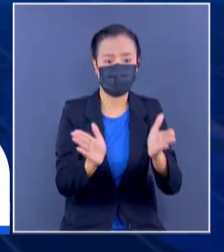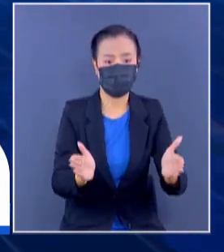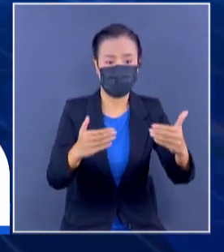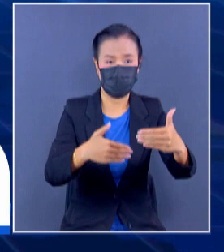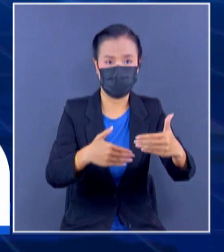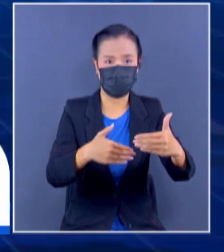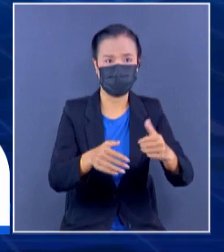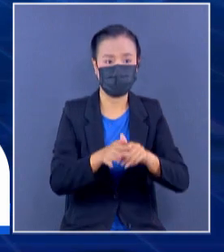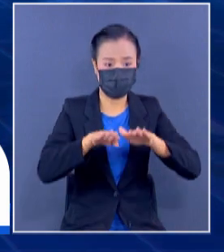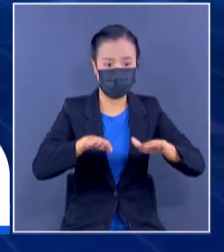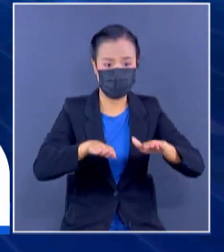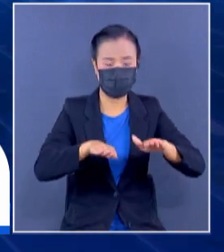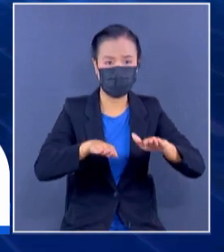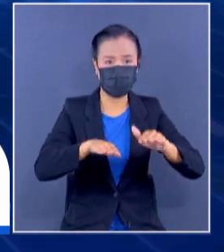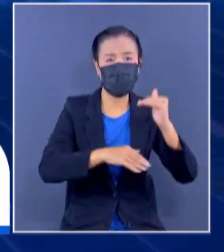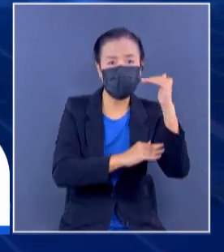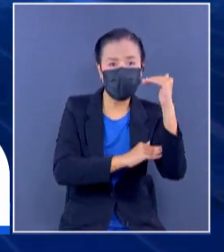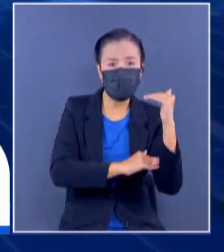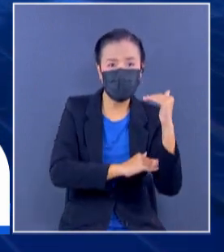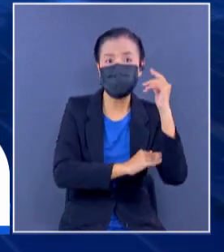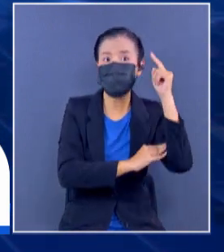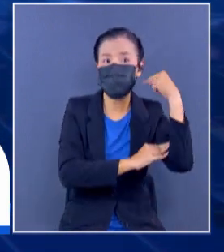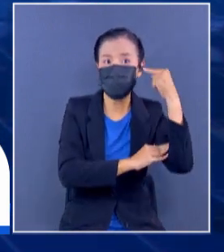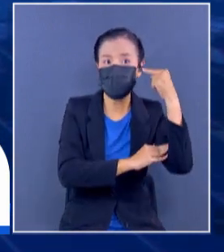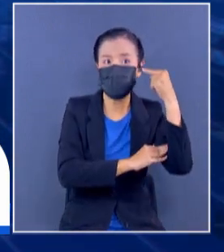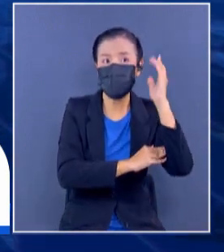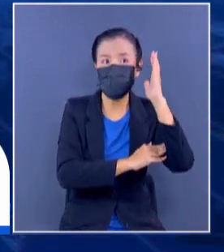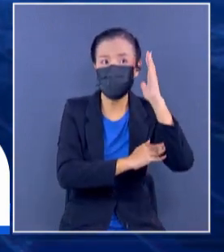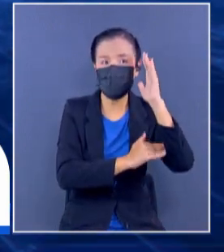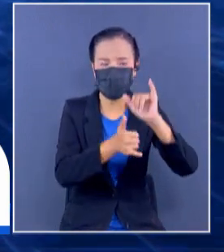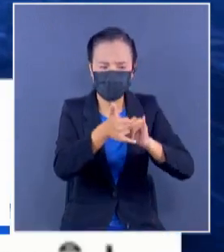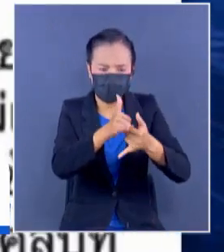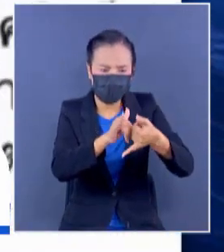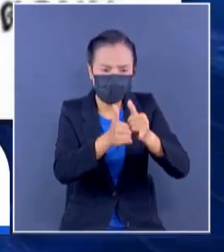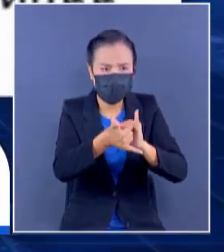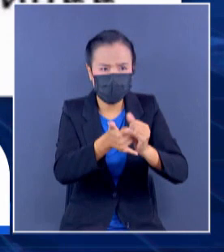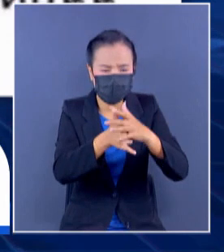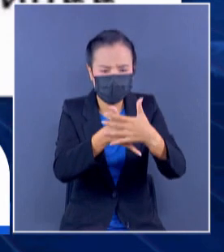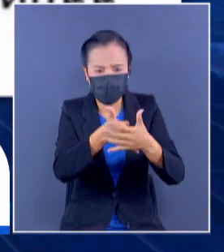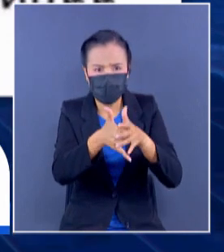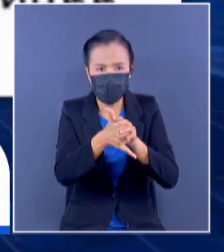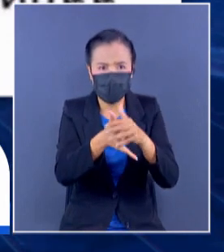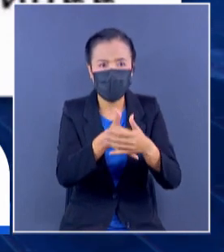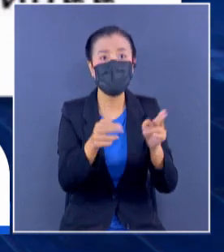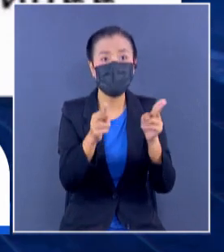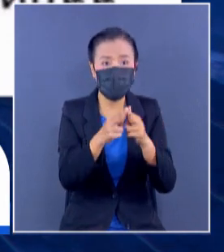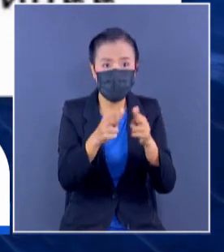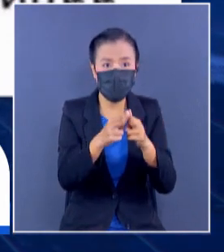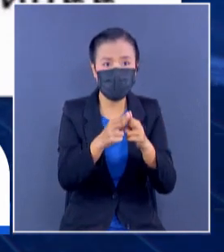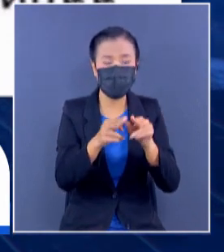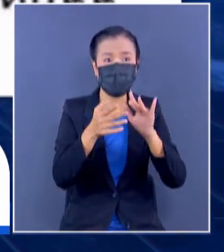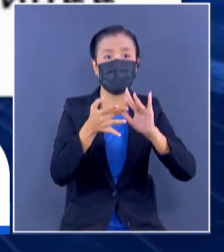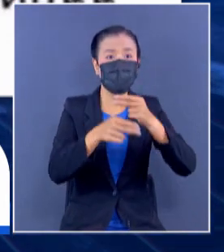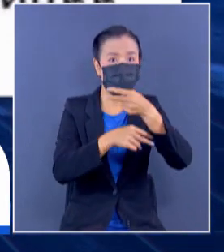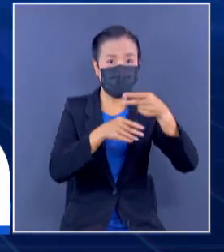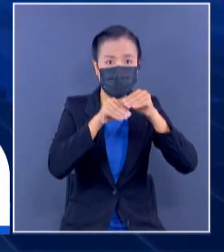องมีเด็กผู้หญิงตัวเล็กๆกำลังถูกลูกค้ากระทำอนาจารหลังจากที่โพสต์ดังกล่าวถูกเผยแพร่ออก